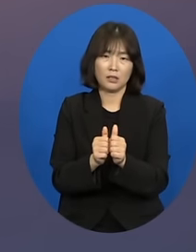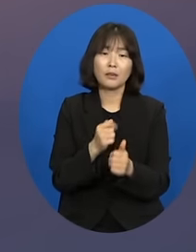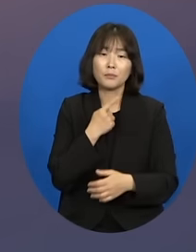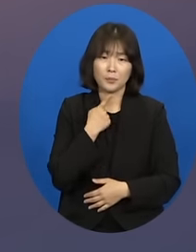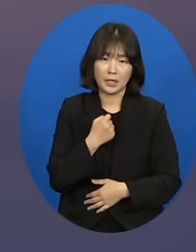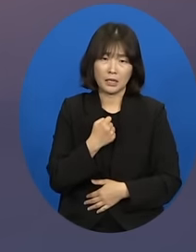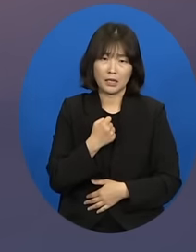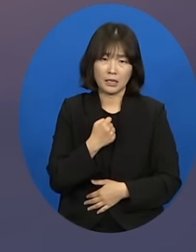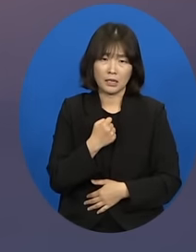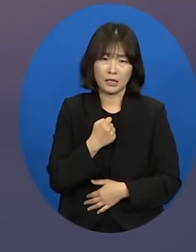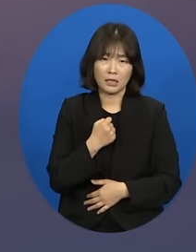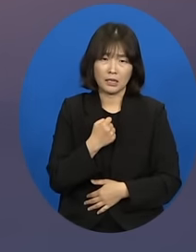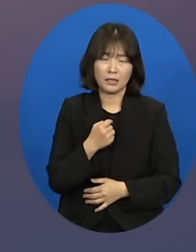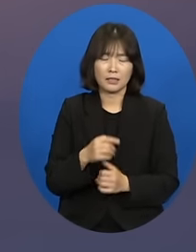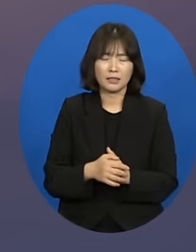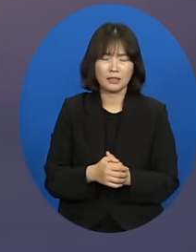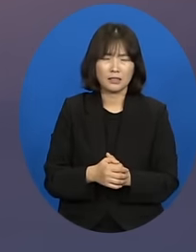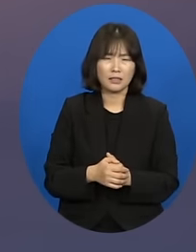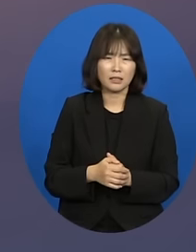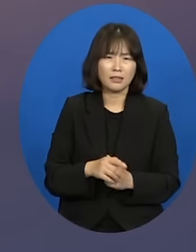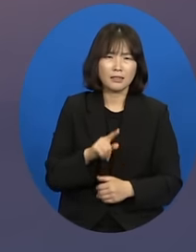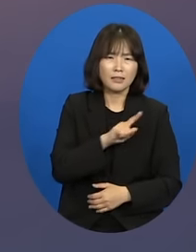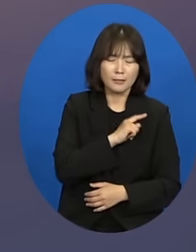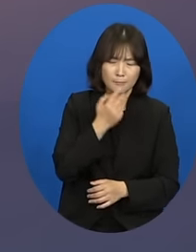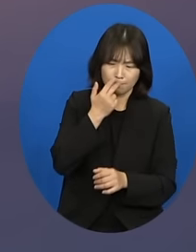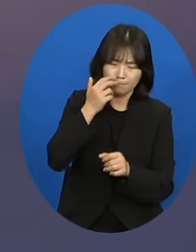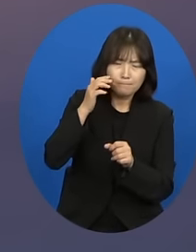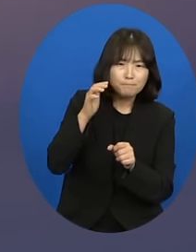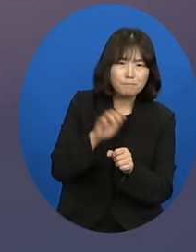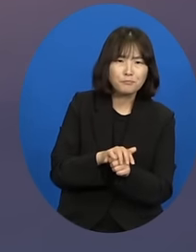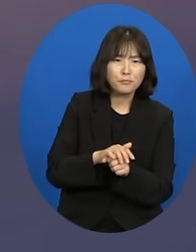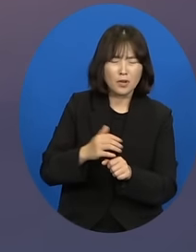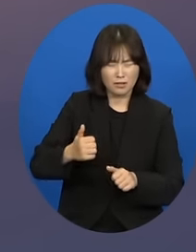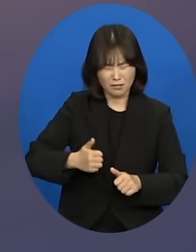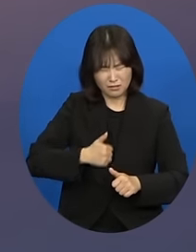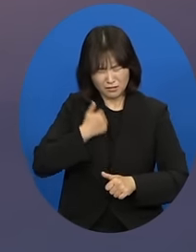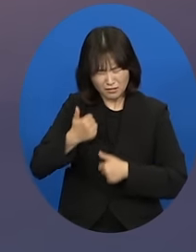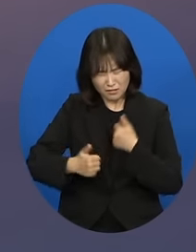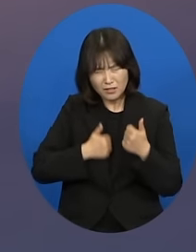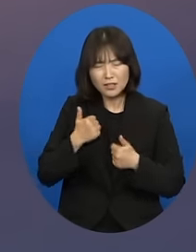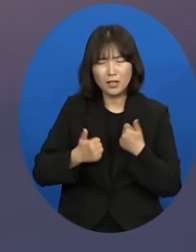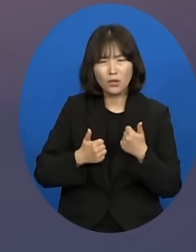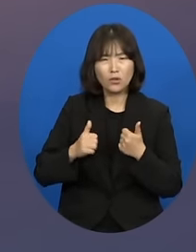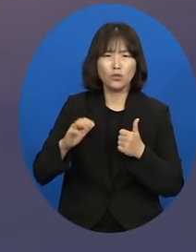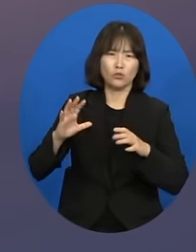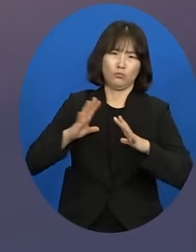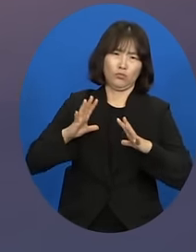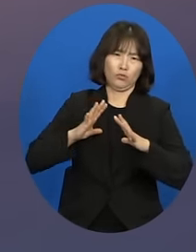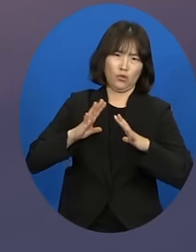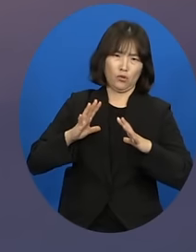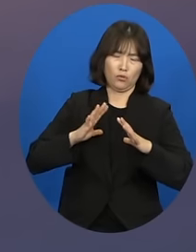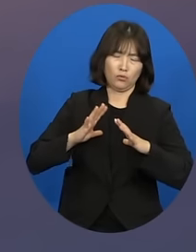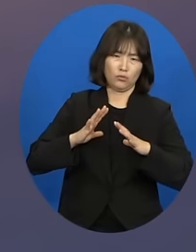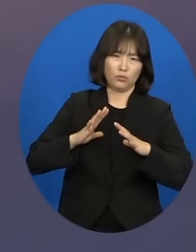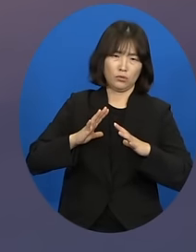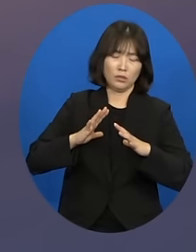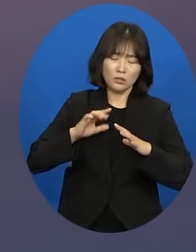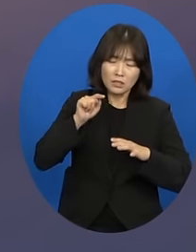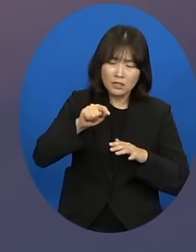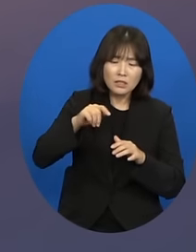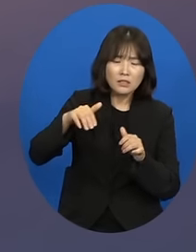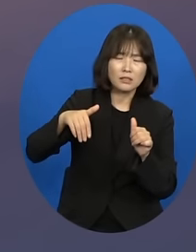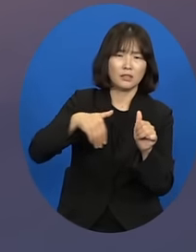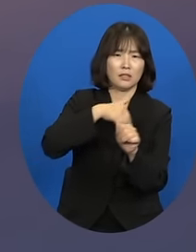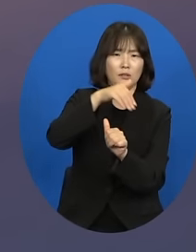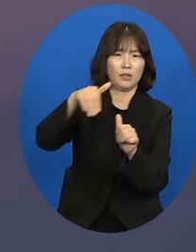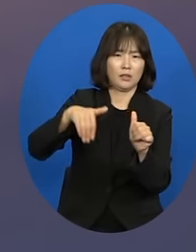그 절체절명의 가장 억울하고 화나고 어쩌면 무서울 수도 있고 두려울 수 있는 바로 그 순간에